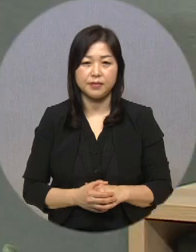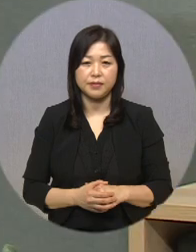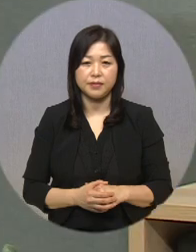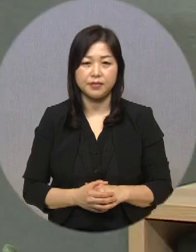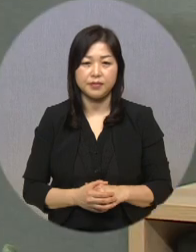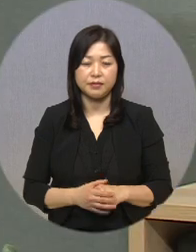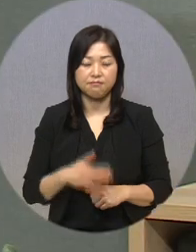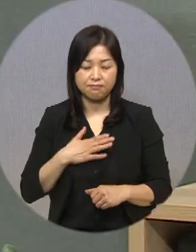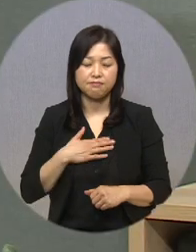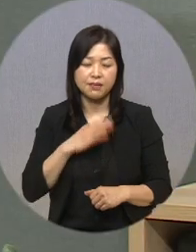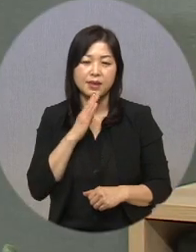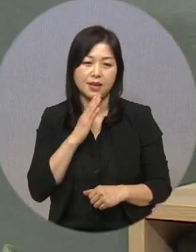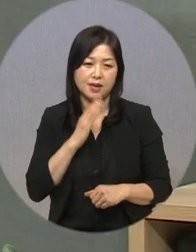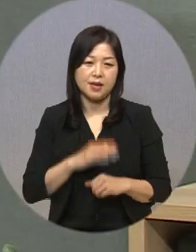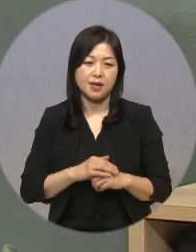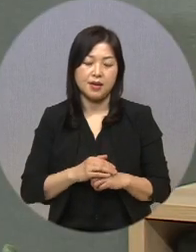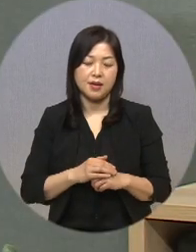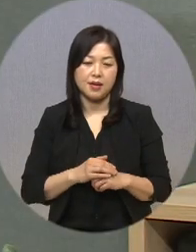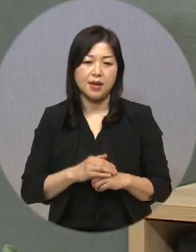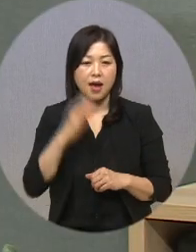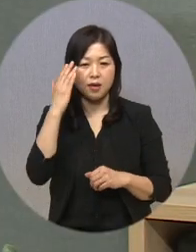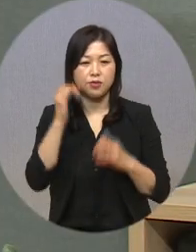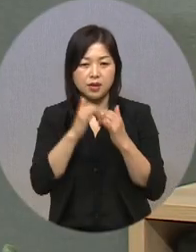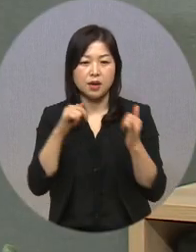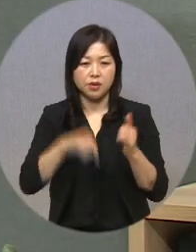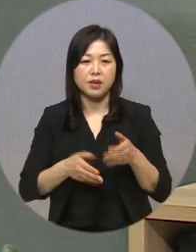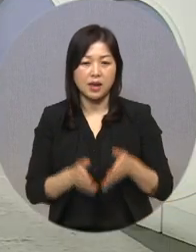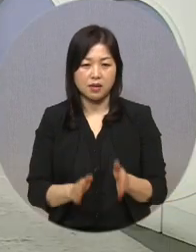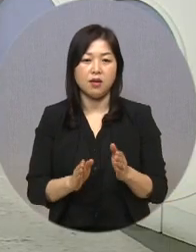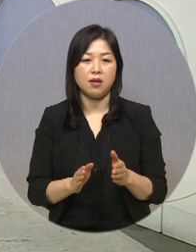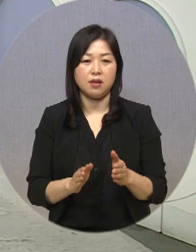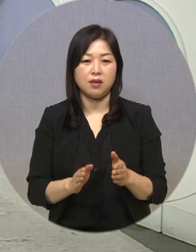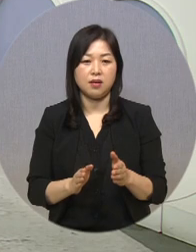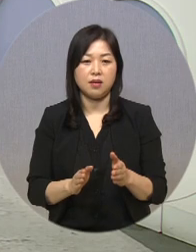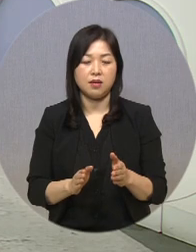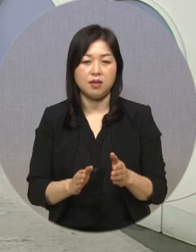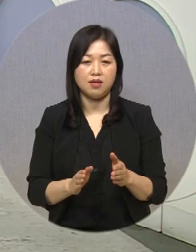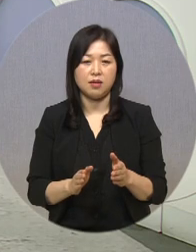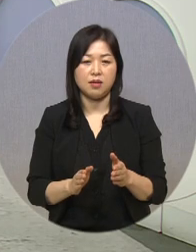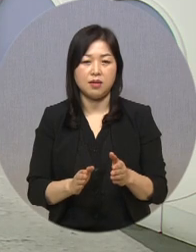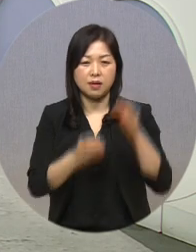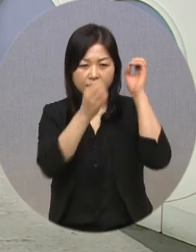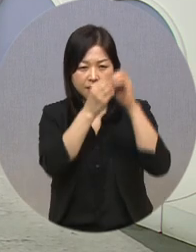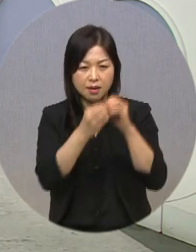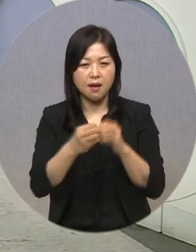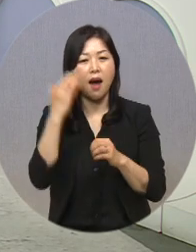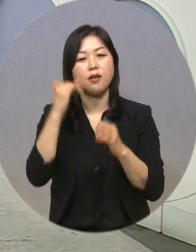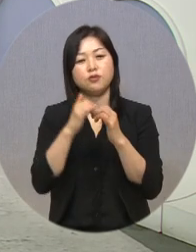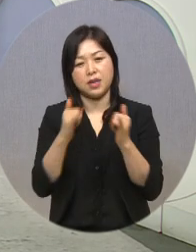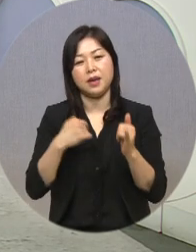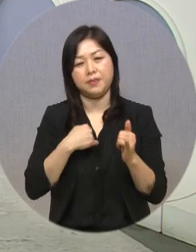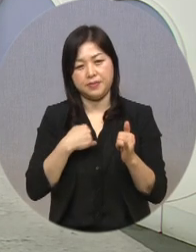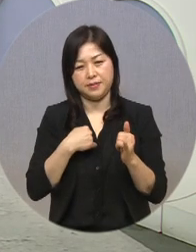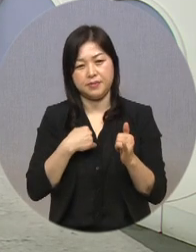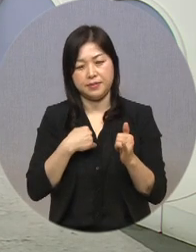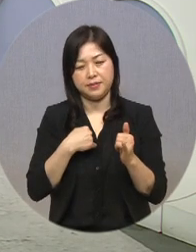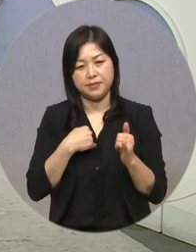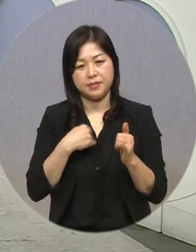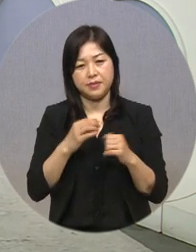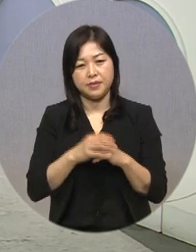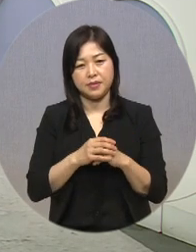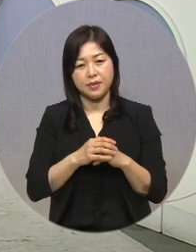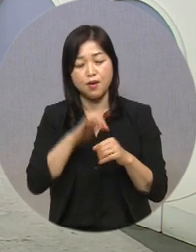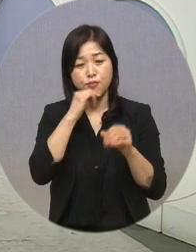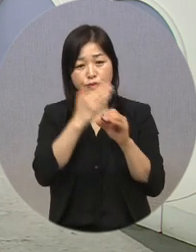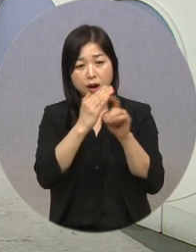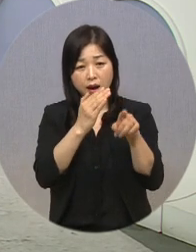이거 어쩌구나 한국 사람은 여기서 나와서 대대로 한국 사람인 건 어쩝니까? 여기서 이 무게에서 나한테